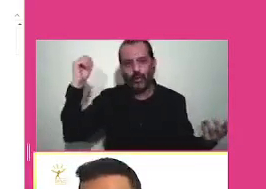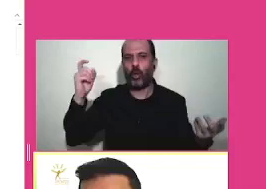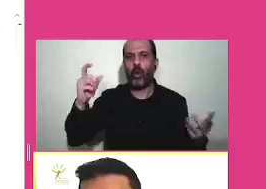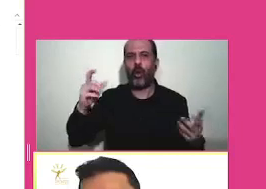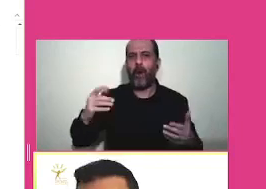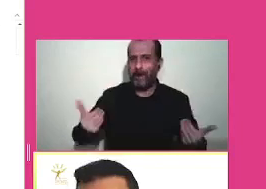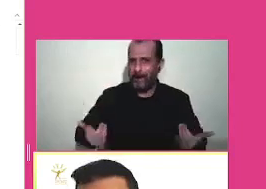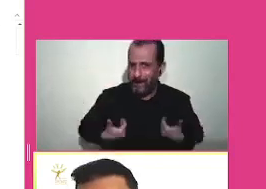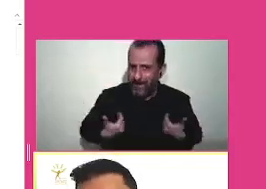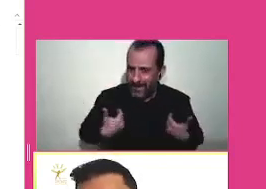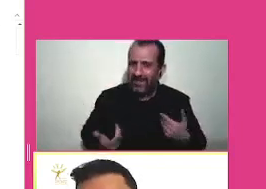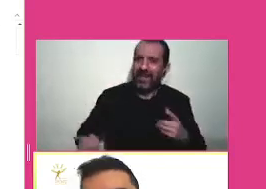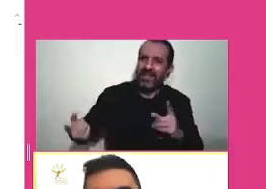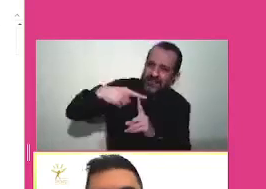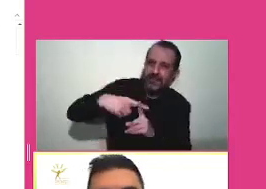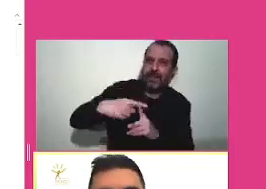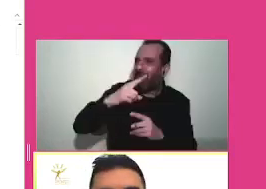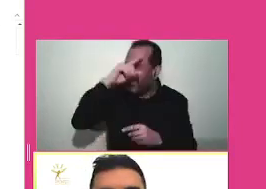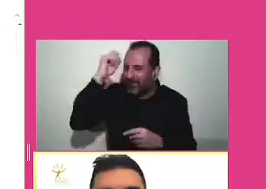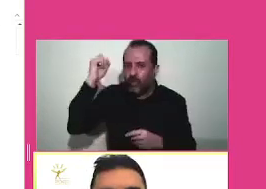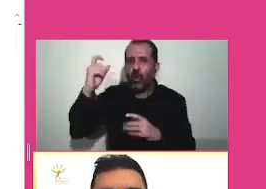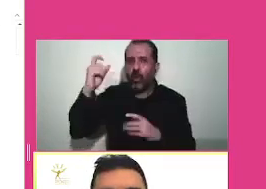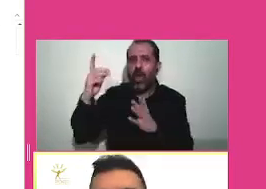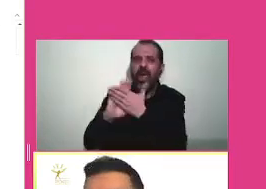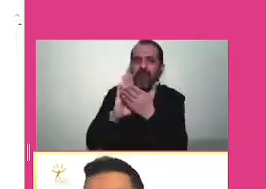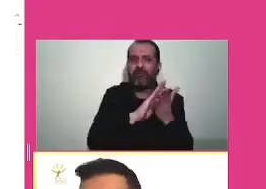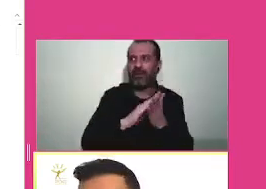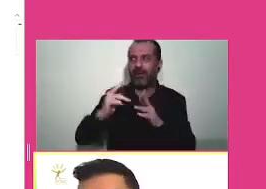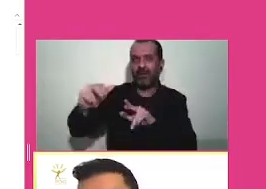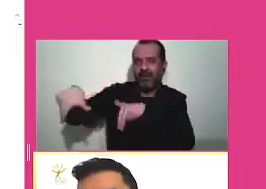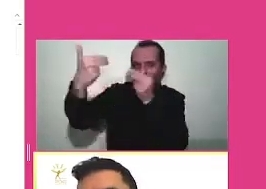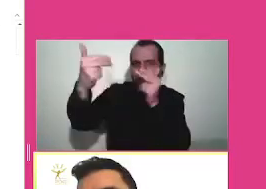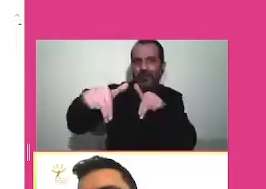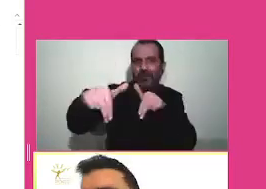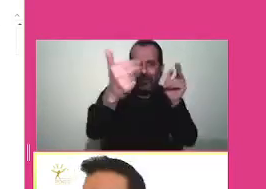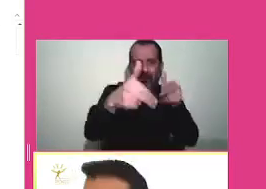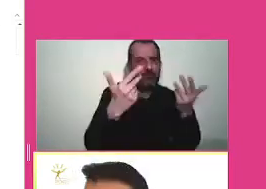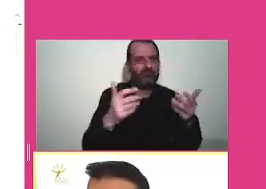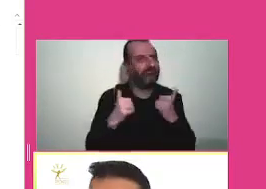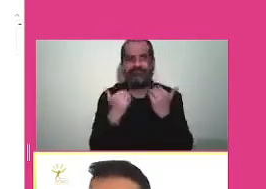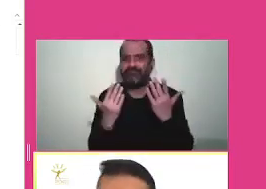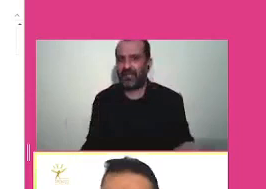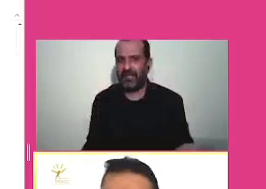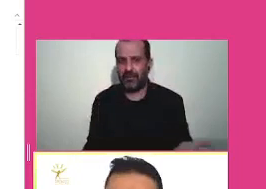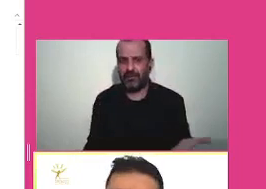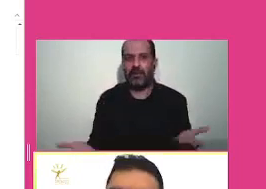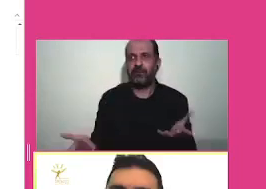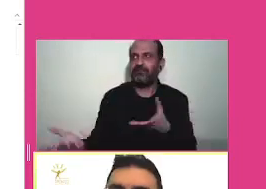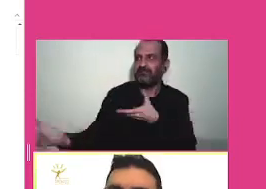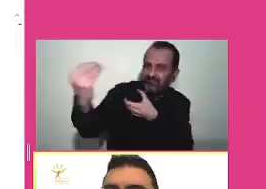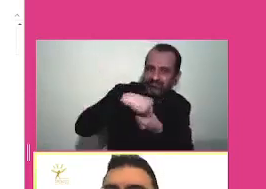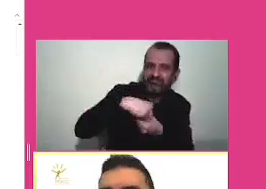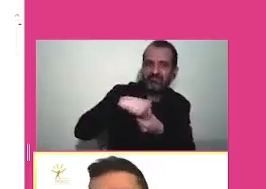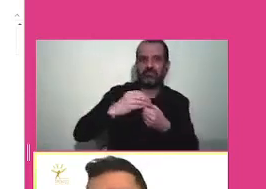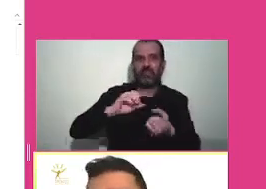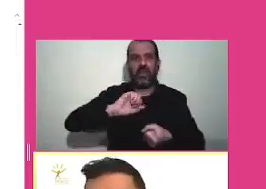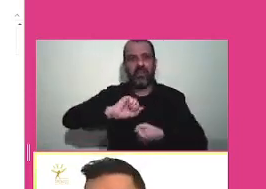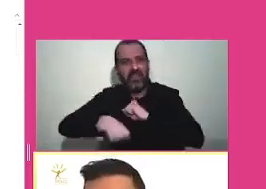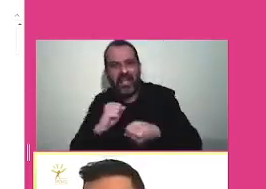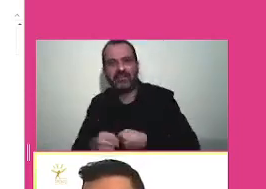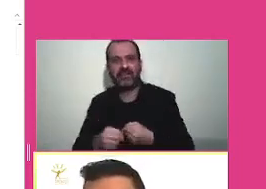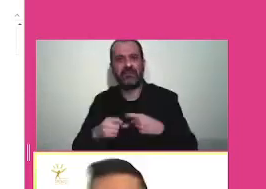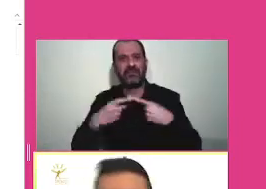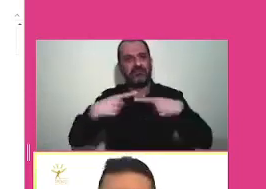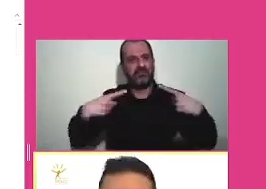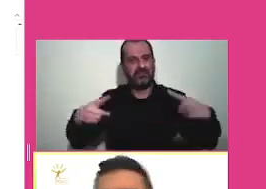γενικότερο, ένα challenge για εμάς να μπορέσουμε να τους εντάξουμε ευρύτερα σε δράσεις, αλλά και όλα όσα κάνουμε ως